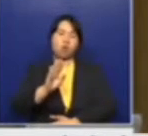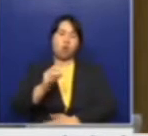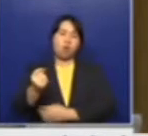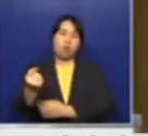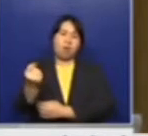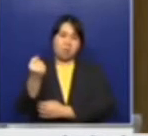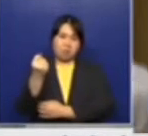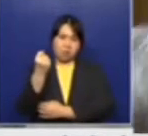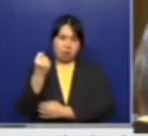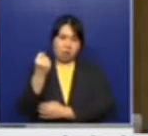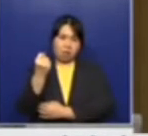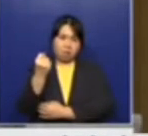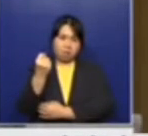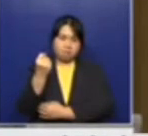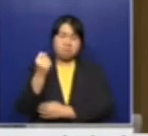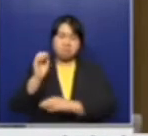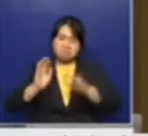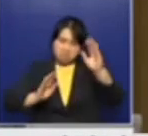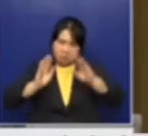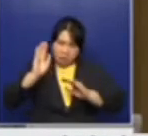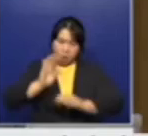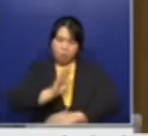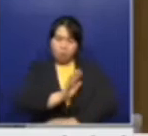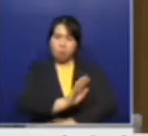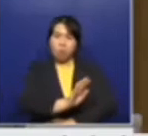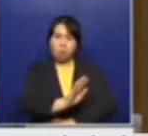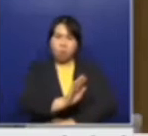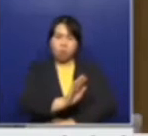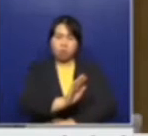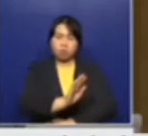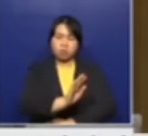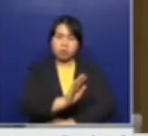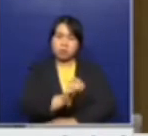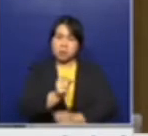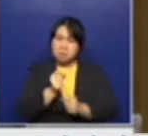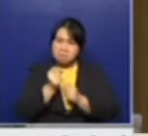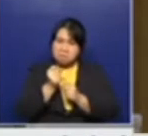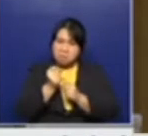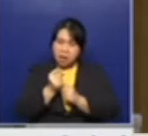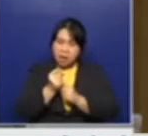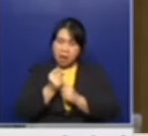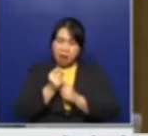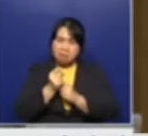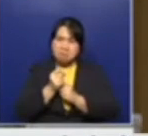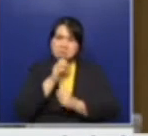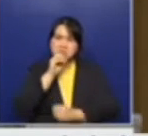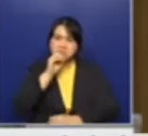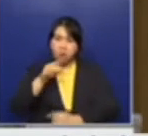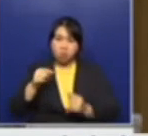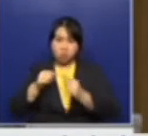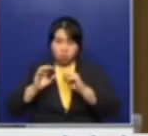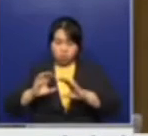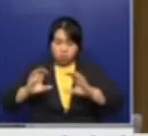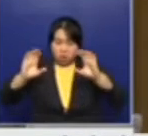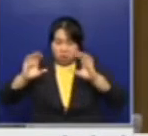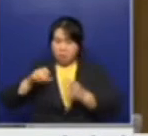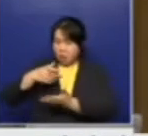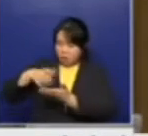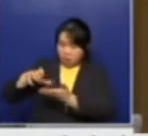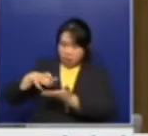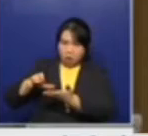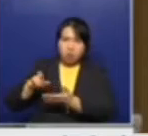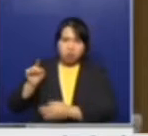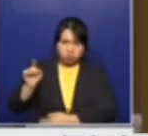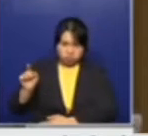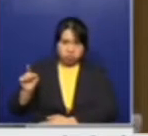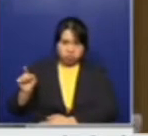ไตยได้ลุกขึ้นมาเพื่อที่จะบอกกับรัฐบาลว่าถึงเวลาแล้วที่รัฐ